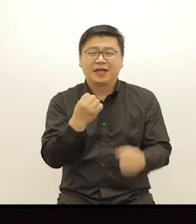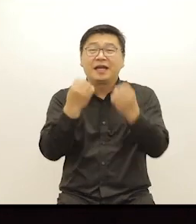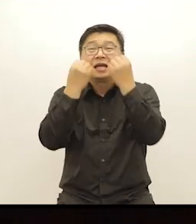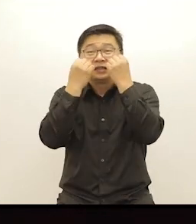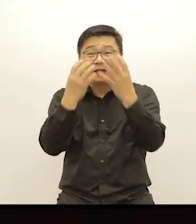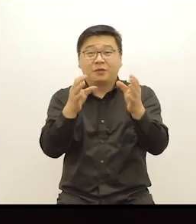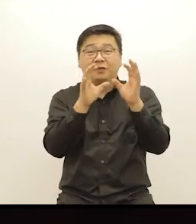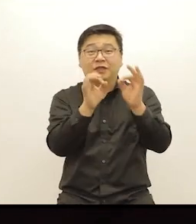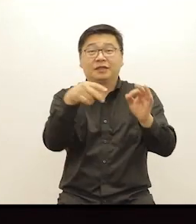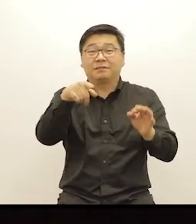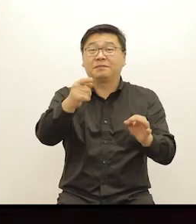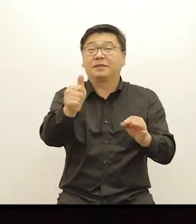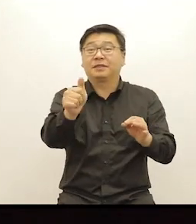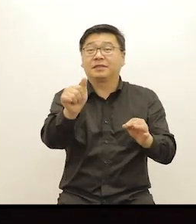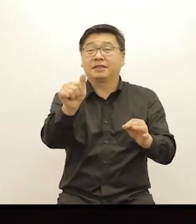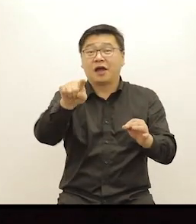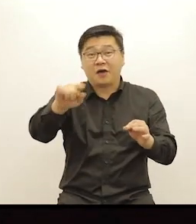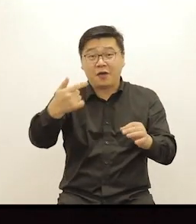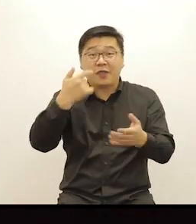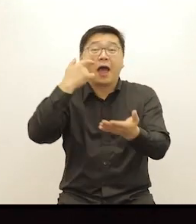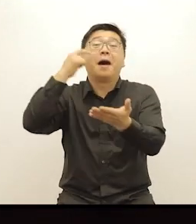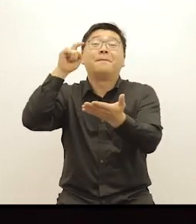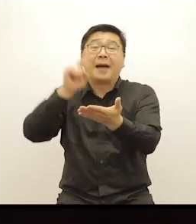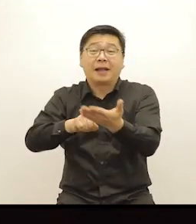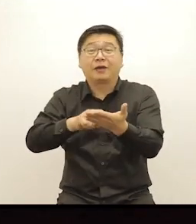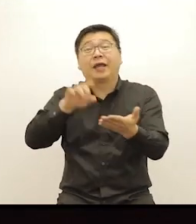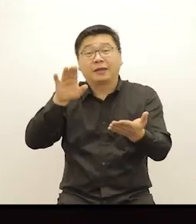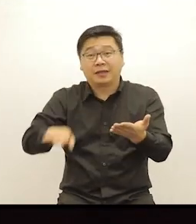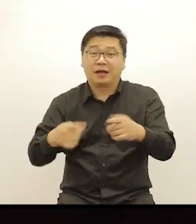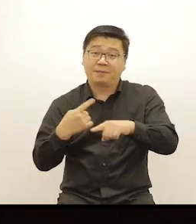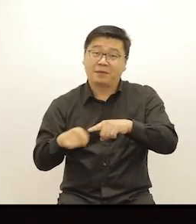새로운 김상원을 발견했다. 아, 새로운 김상원을 발견했다.